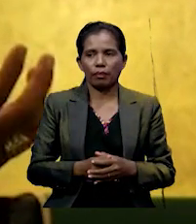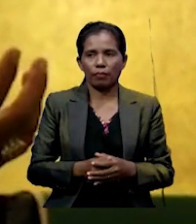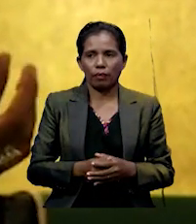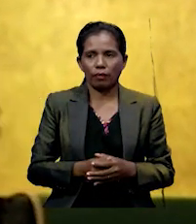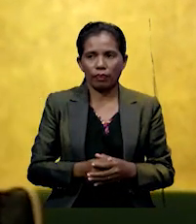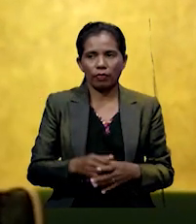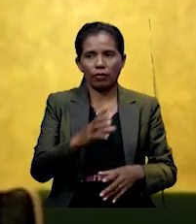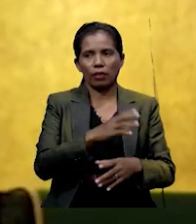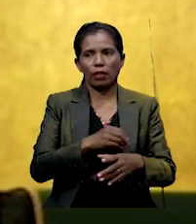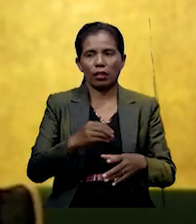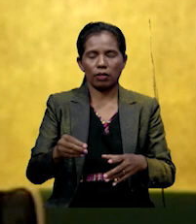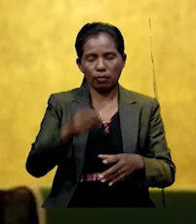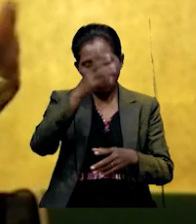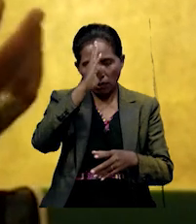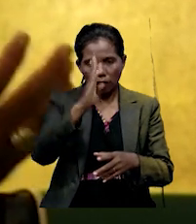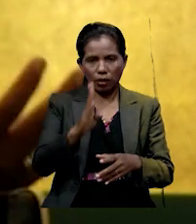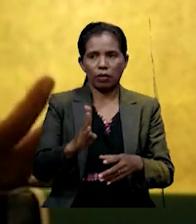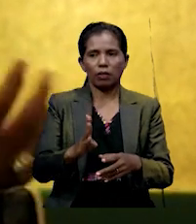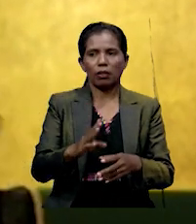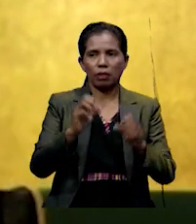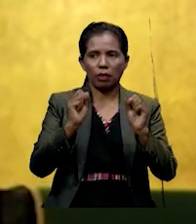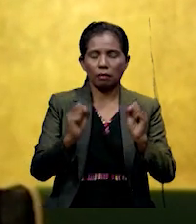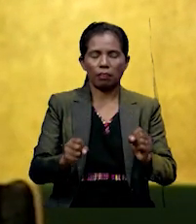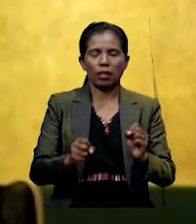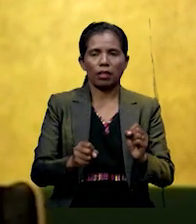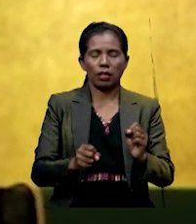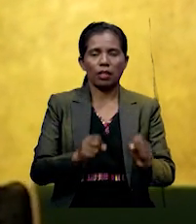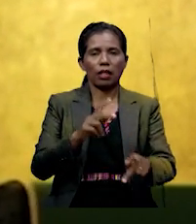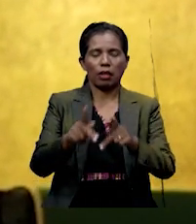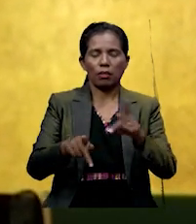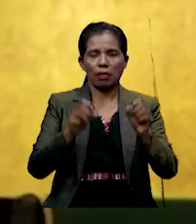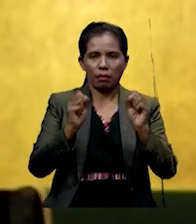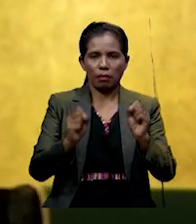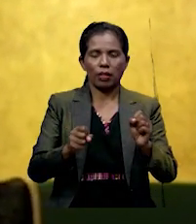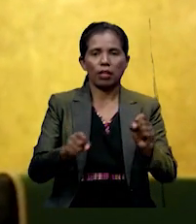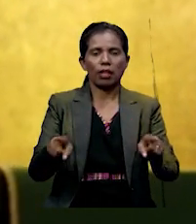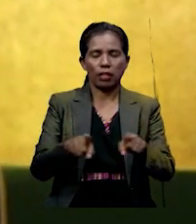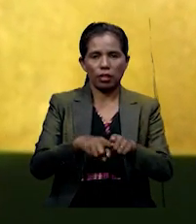Tuhan juga memanggil kita orang Timor bisa menjadi seorang kardinal.